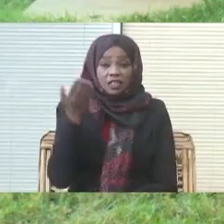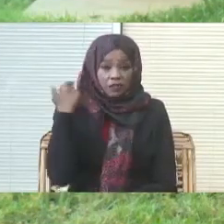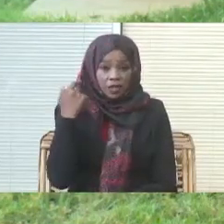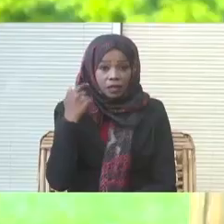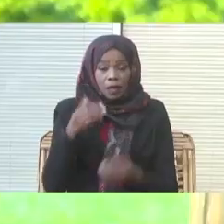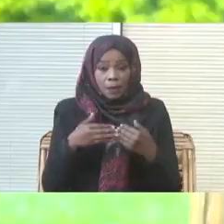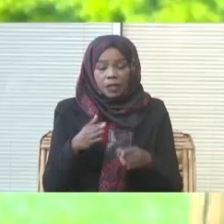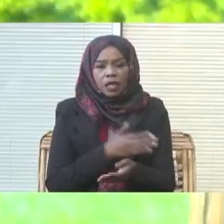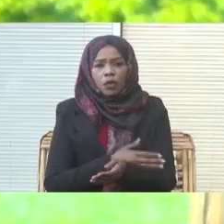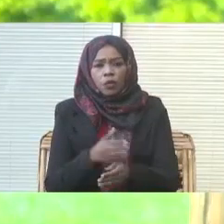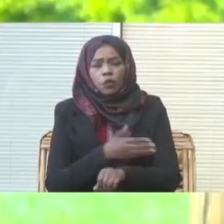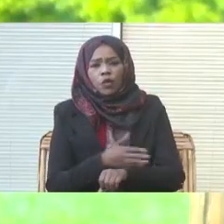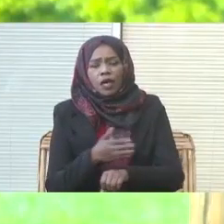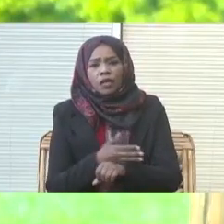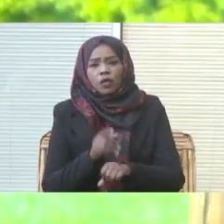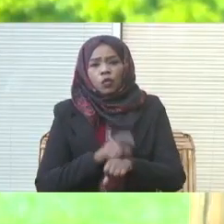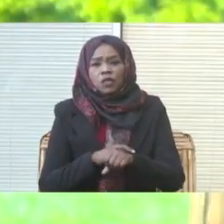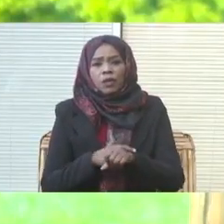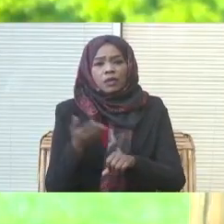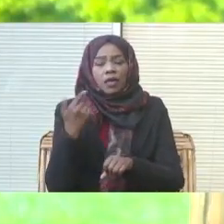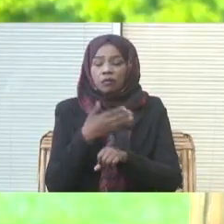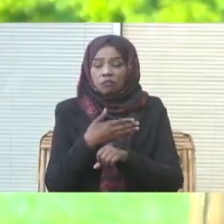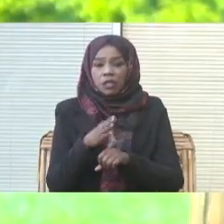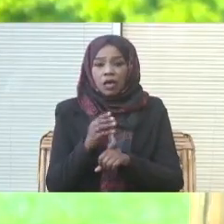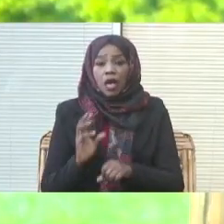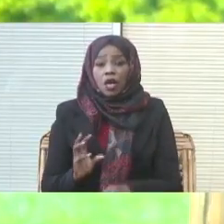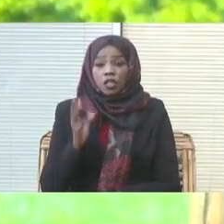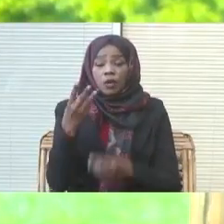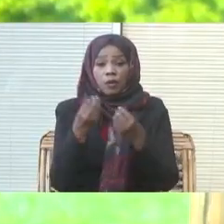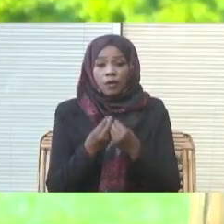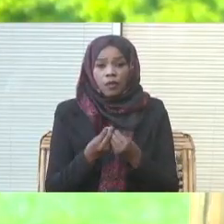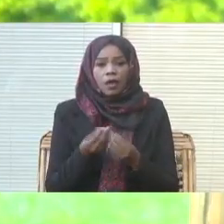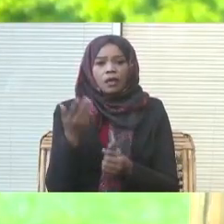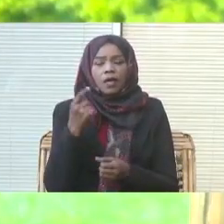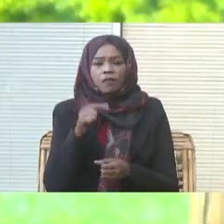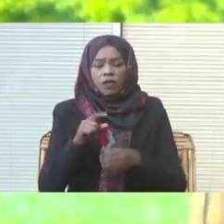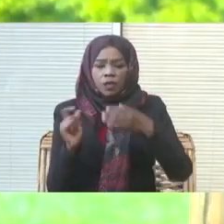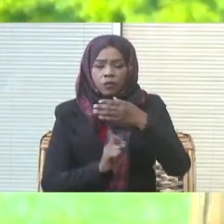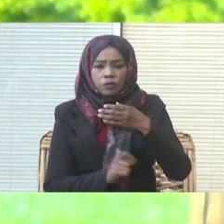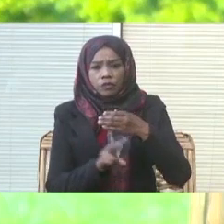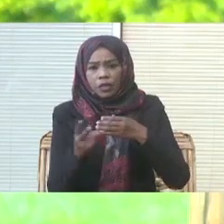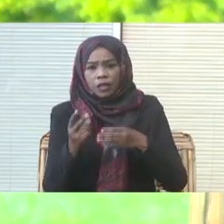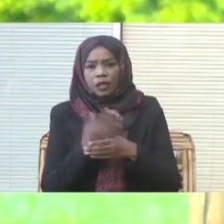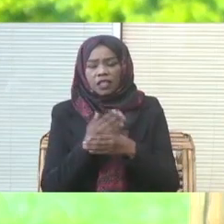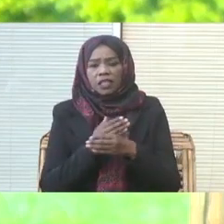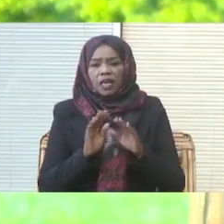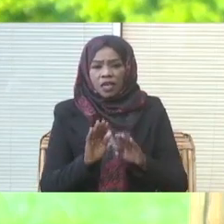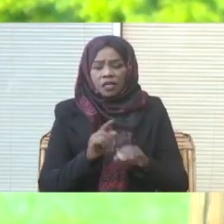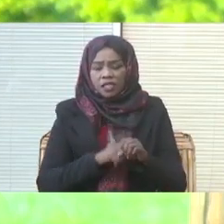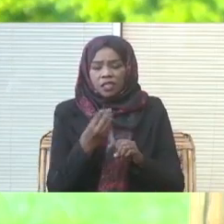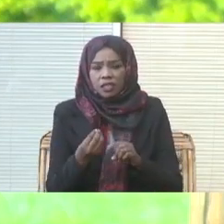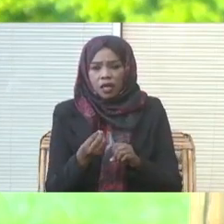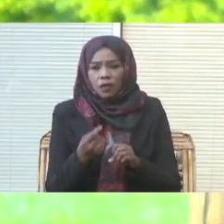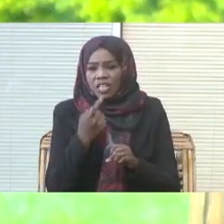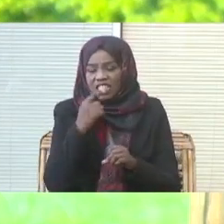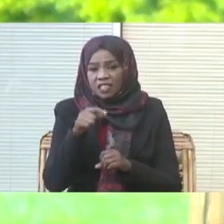متأخرين والزمن كان فات والشباب المعايدة كانوا عندهم امتحانات وكذا، عشان كذا اجلناه لحد السنة دي،